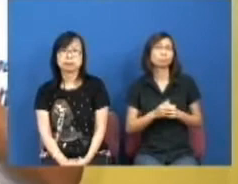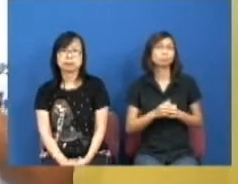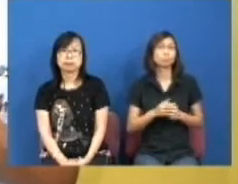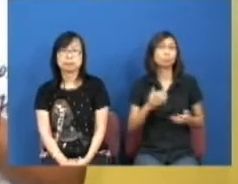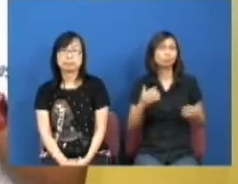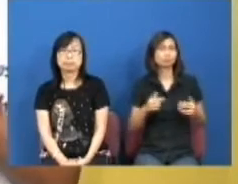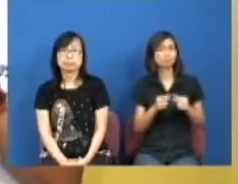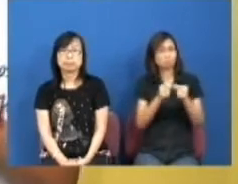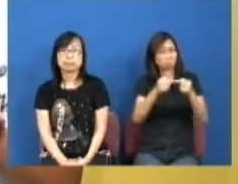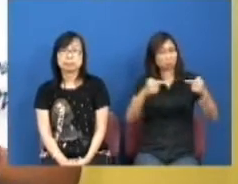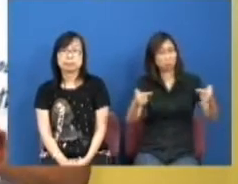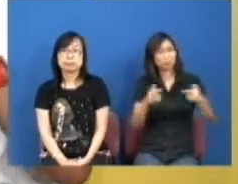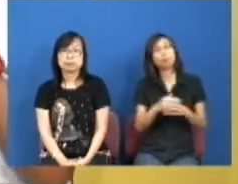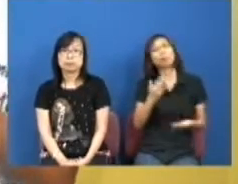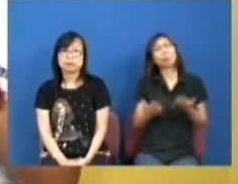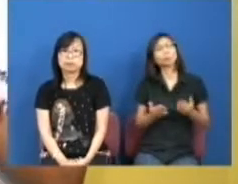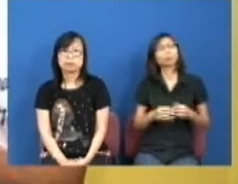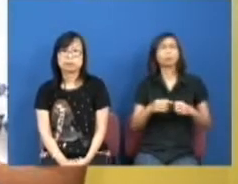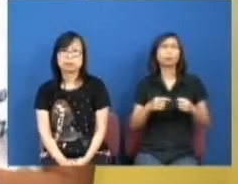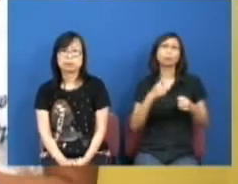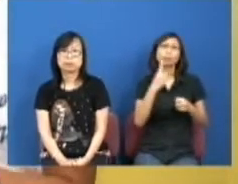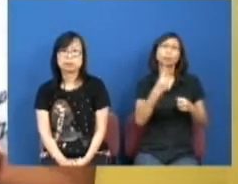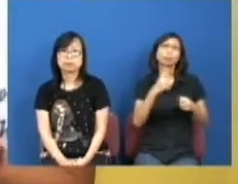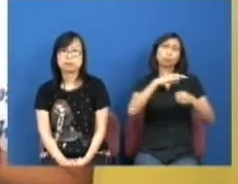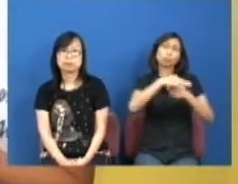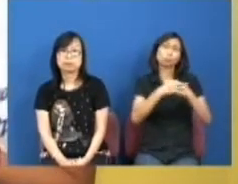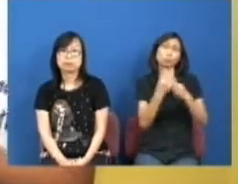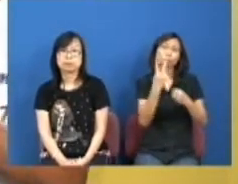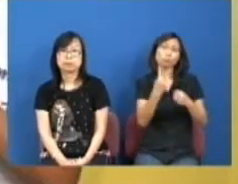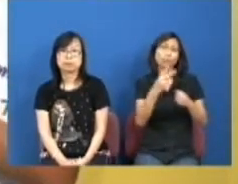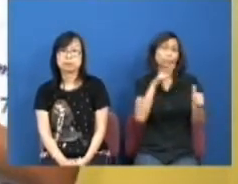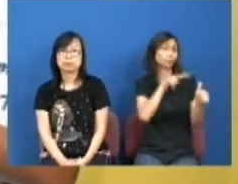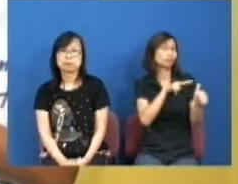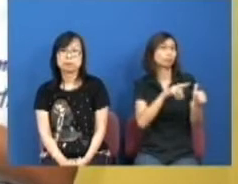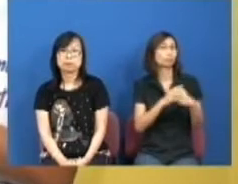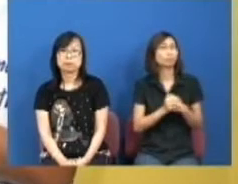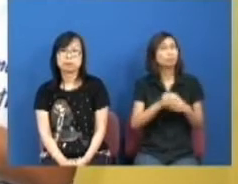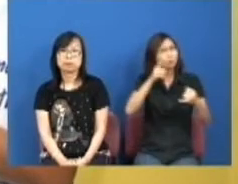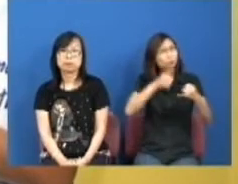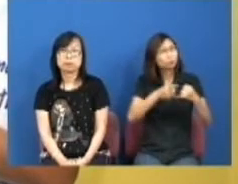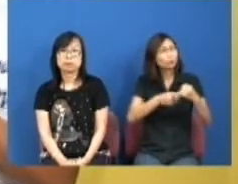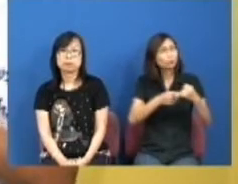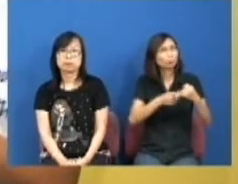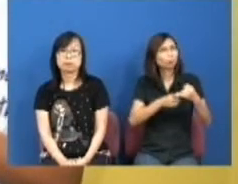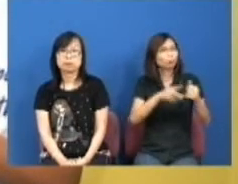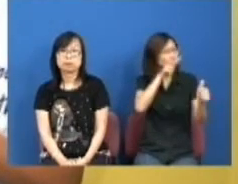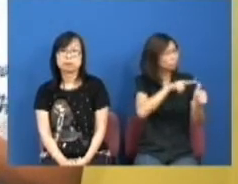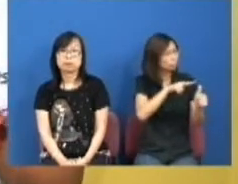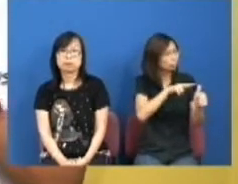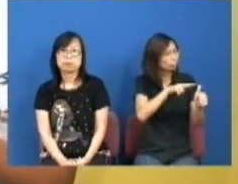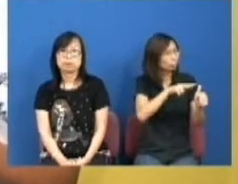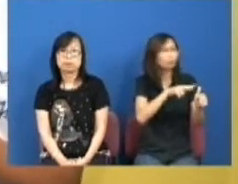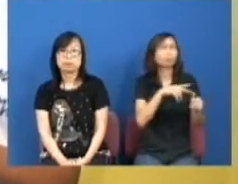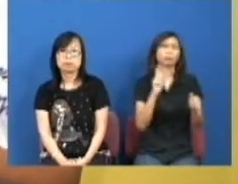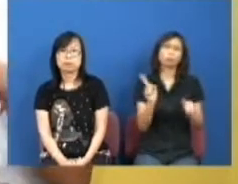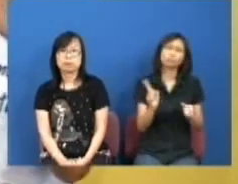一個想法就是說，其實一國兩制去到2011年究竟那個兩制的成分去到